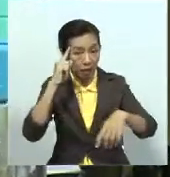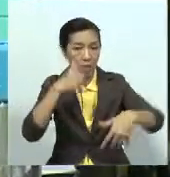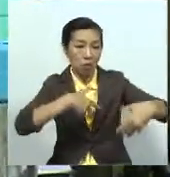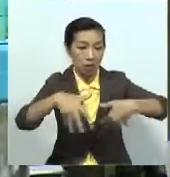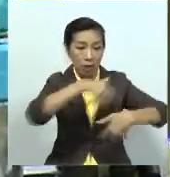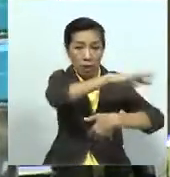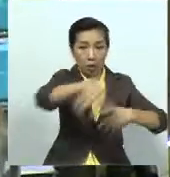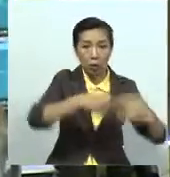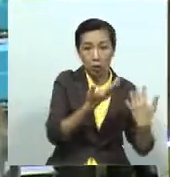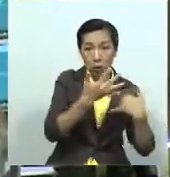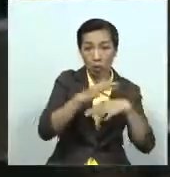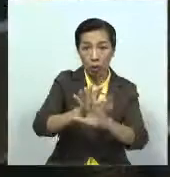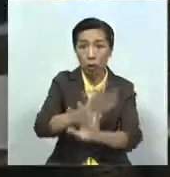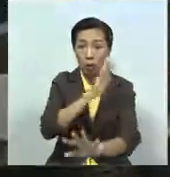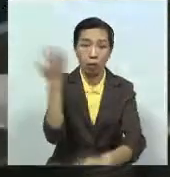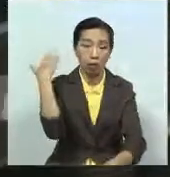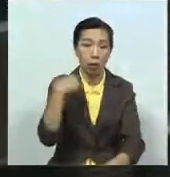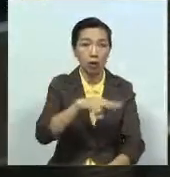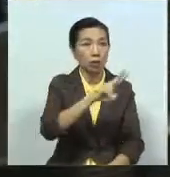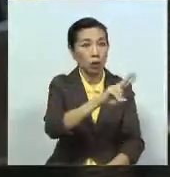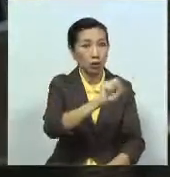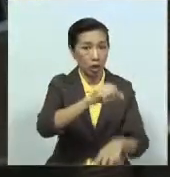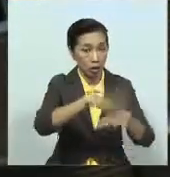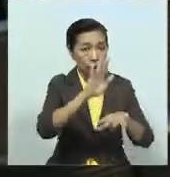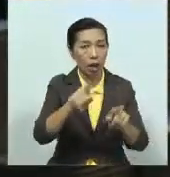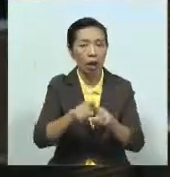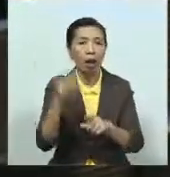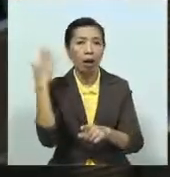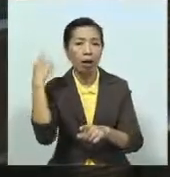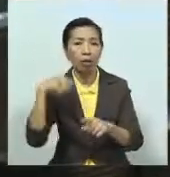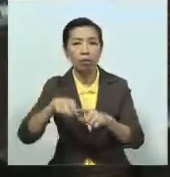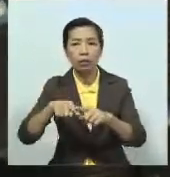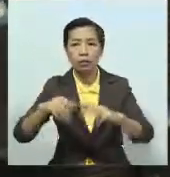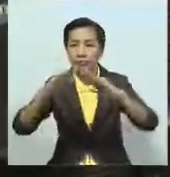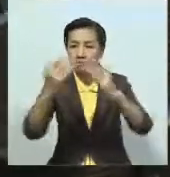200,000 คนส่วนวันที่เสด็จออกสีหบัญชรมีประชาชนเข้าร่วมเกือบแสนคน